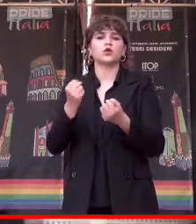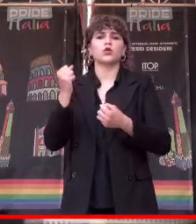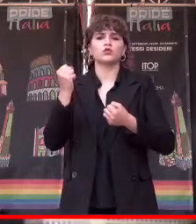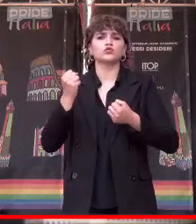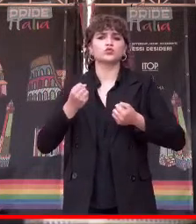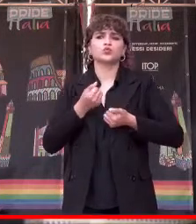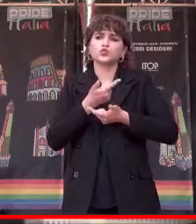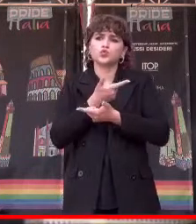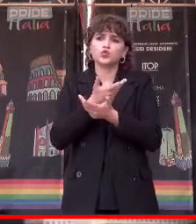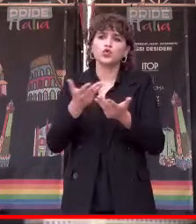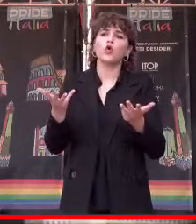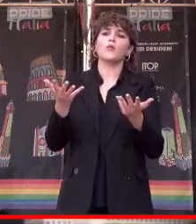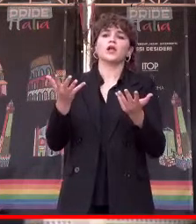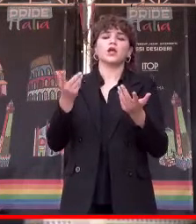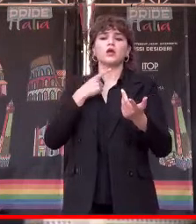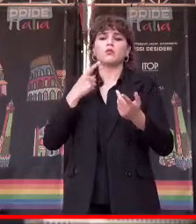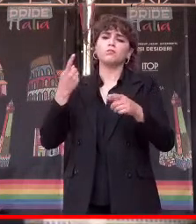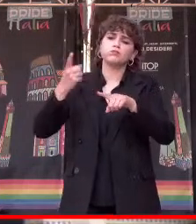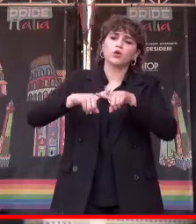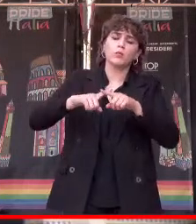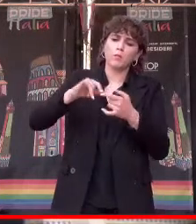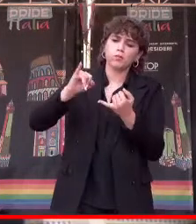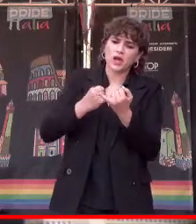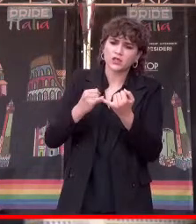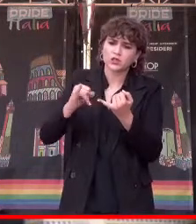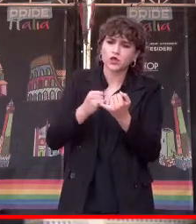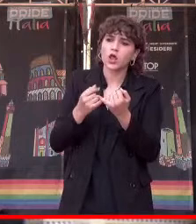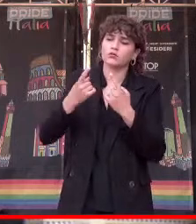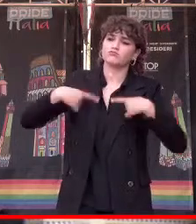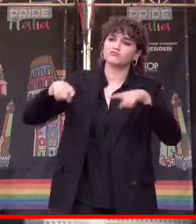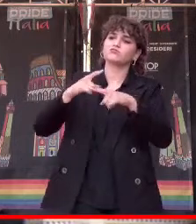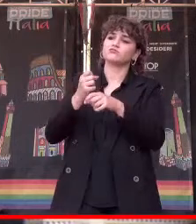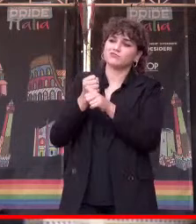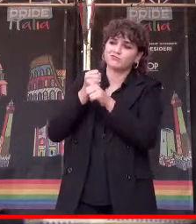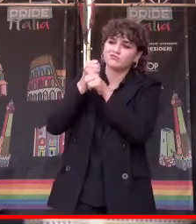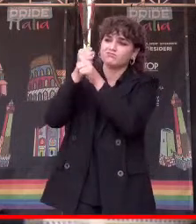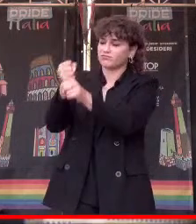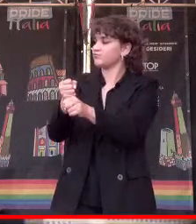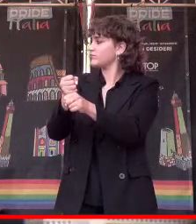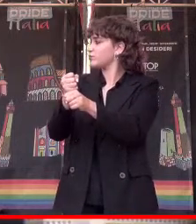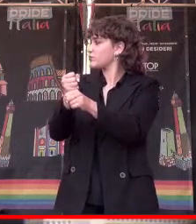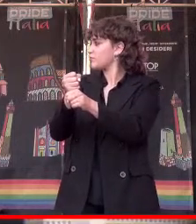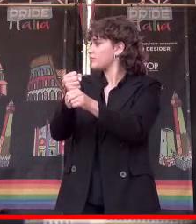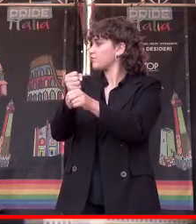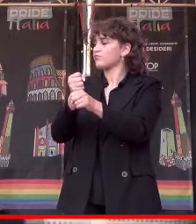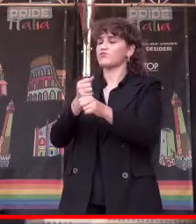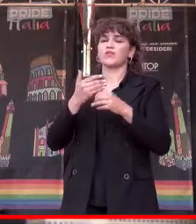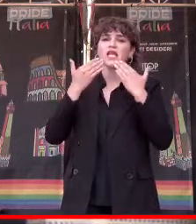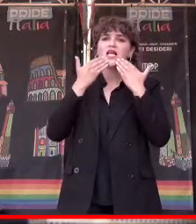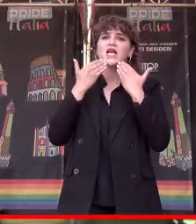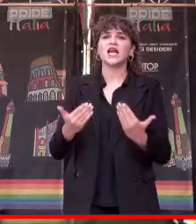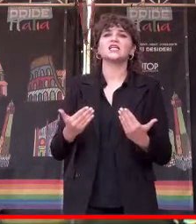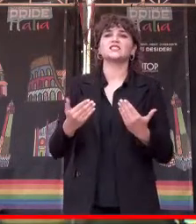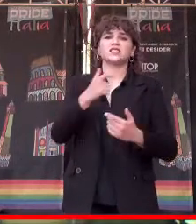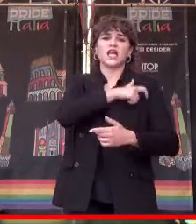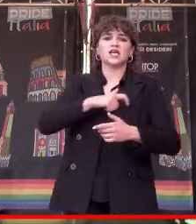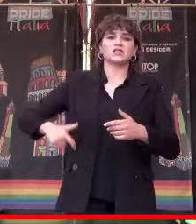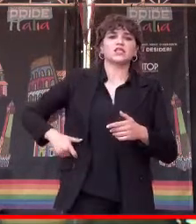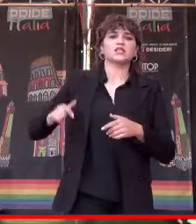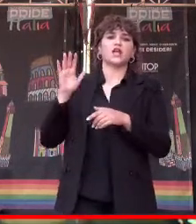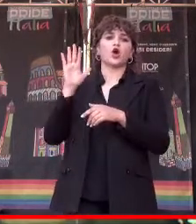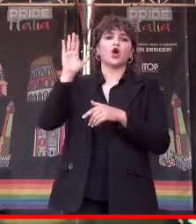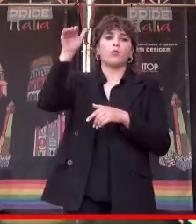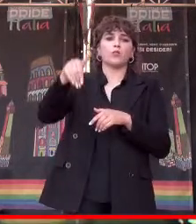di particolarità mi fa piacere che sia lei. Certo, sentiamo a Isabella. Grazie davvero per questa opportunità. Tanto grazie al sindaco di Monterotondo